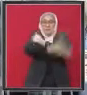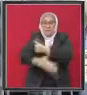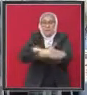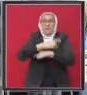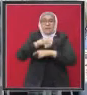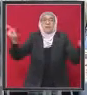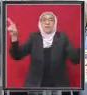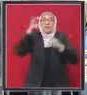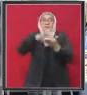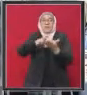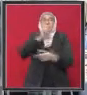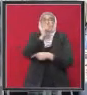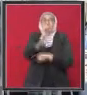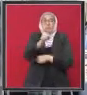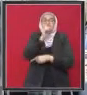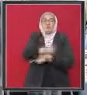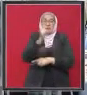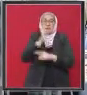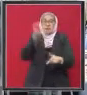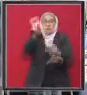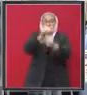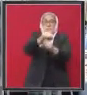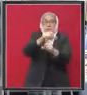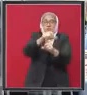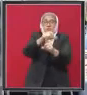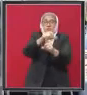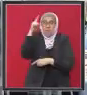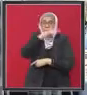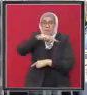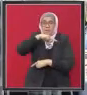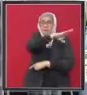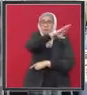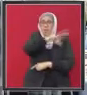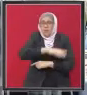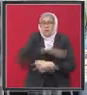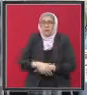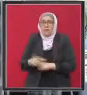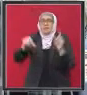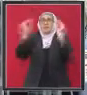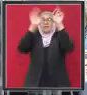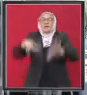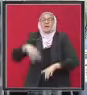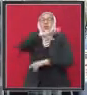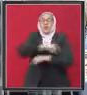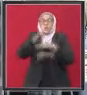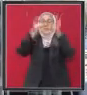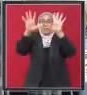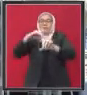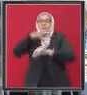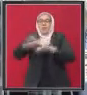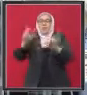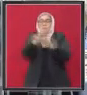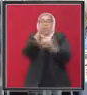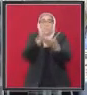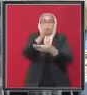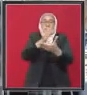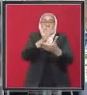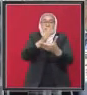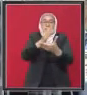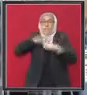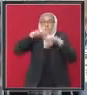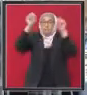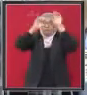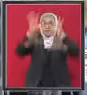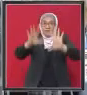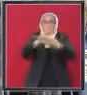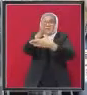negara. Tapi itu adalah satu pembohongan. Kerana seperti mana... Syahalan yang bohong, Syahalan yang bohong. Biar rakyat dalam.